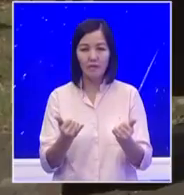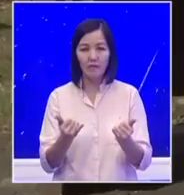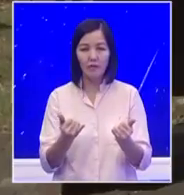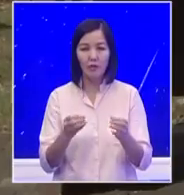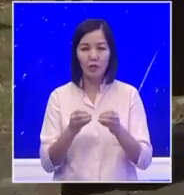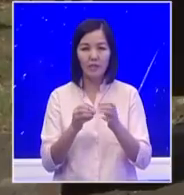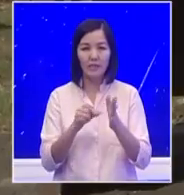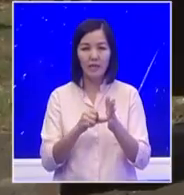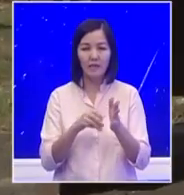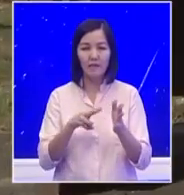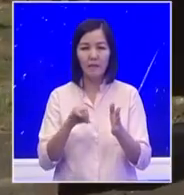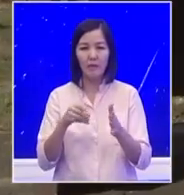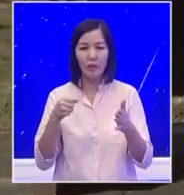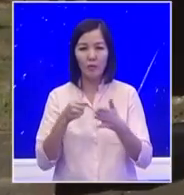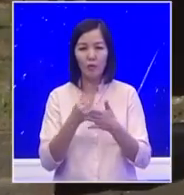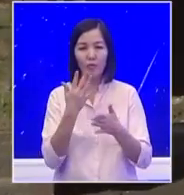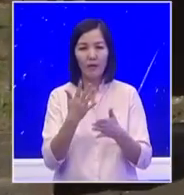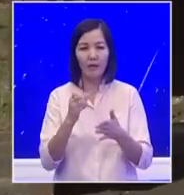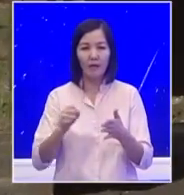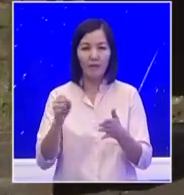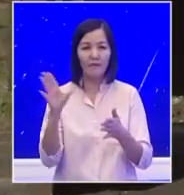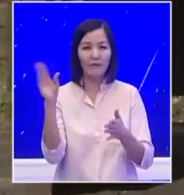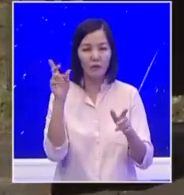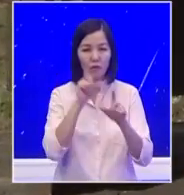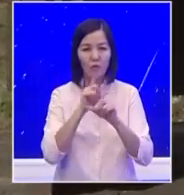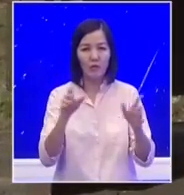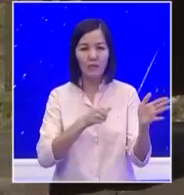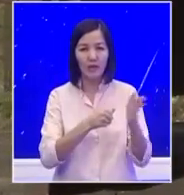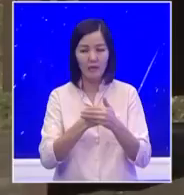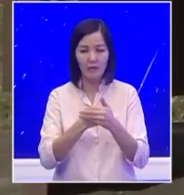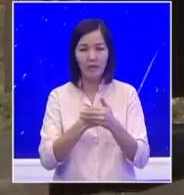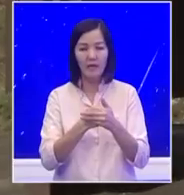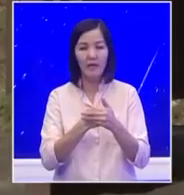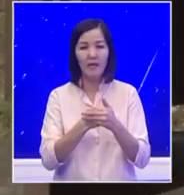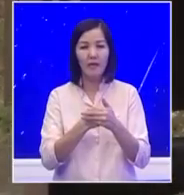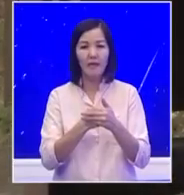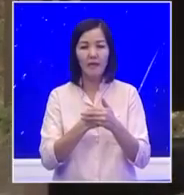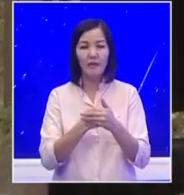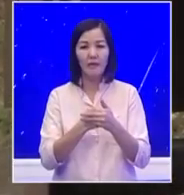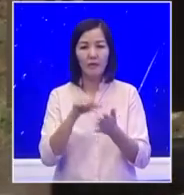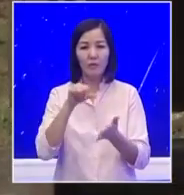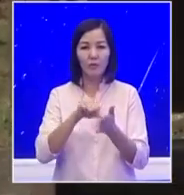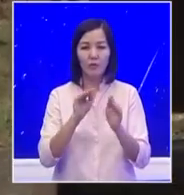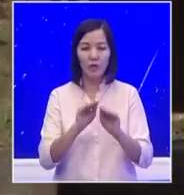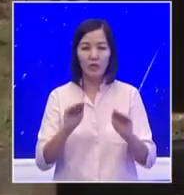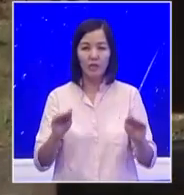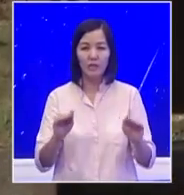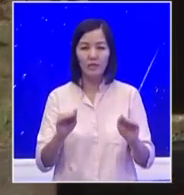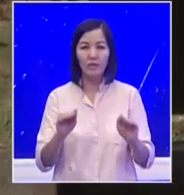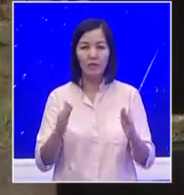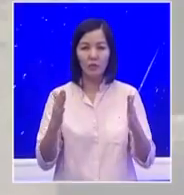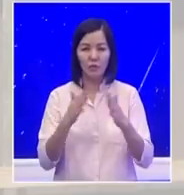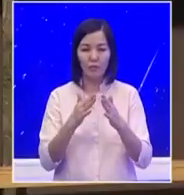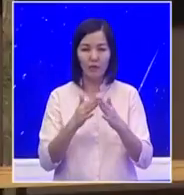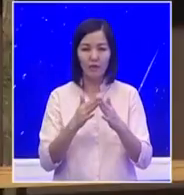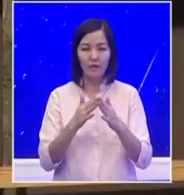16 марта по 5 апреля все школы у нас закрыты. Учащиеся находятся на